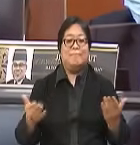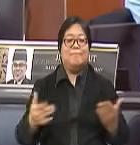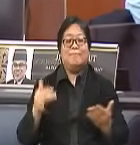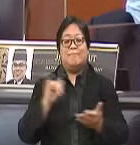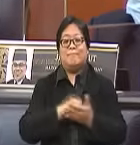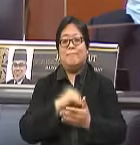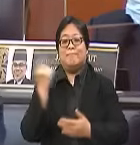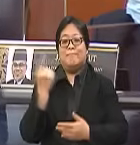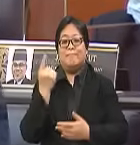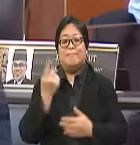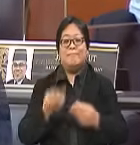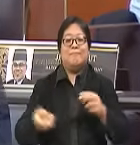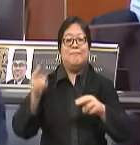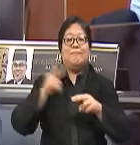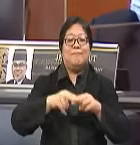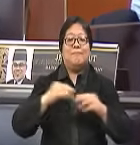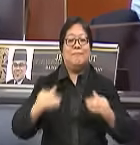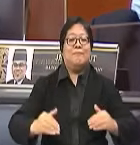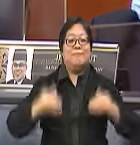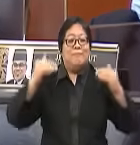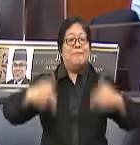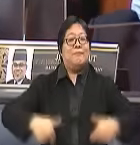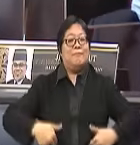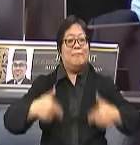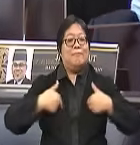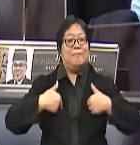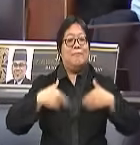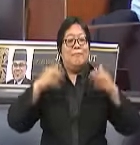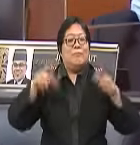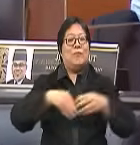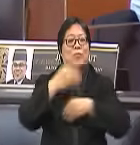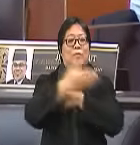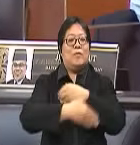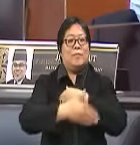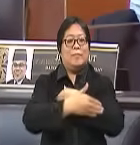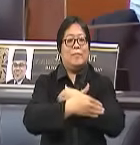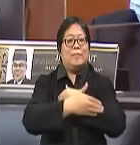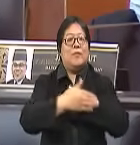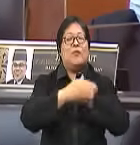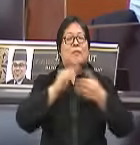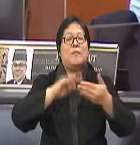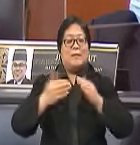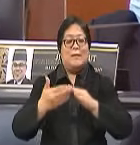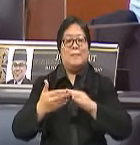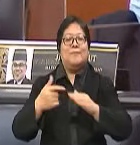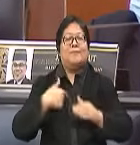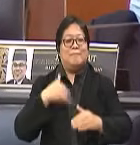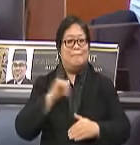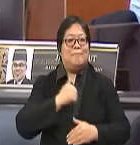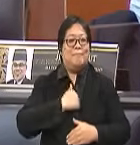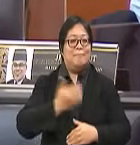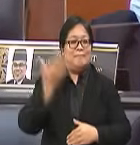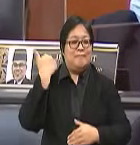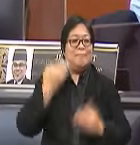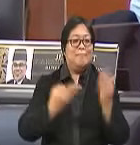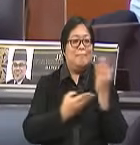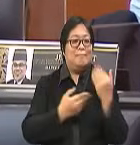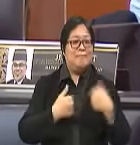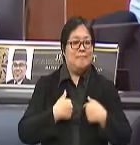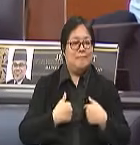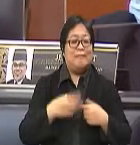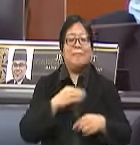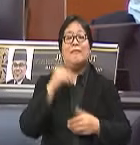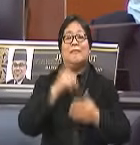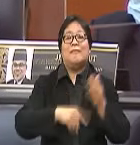satu menaikkan taraf hidup rakyat keluar Banda Aceh Sendiri Kotak tetap tanam kebun sawit yang bromat dan